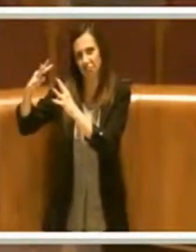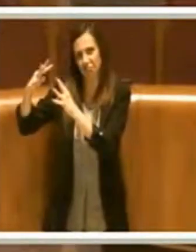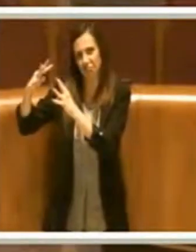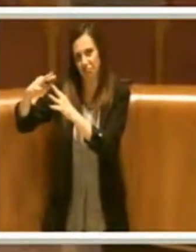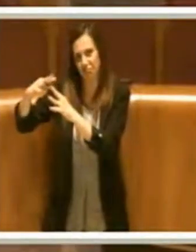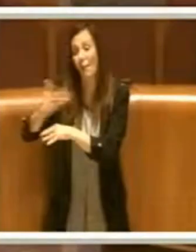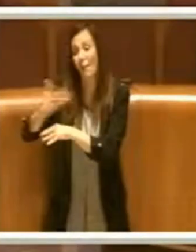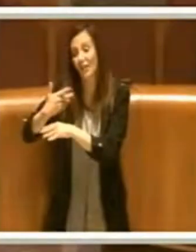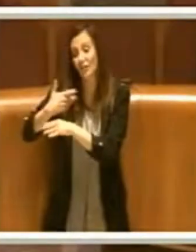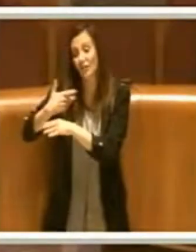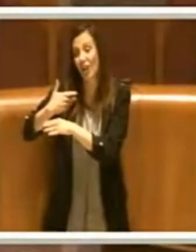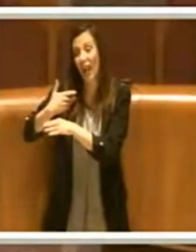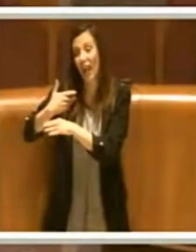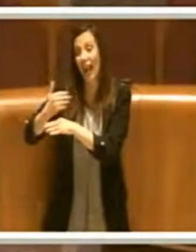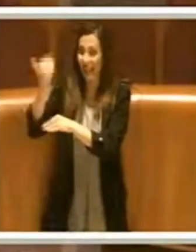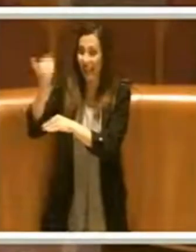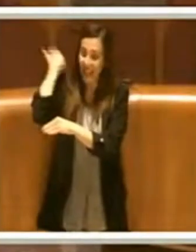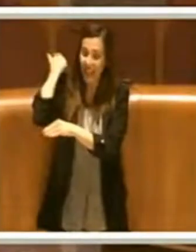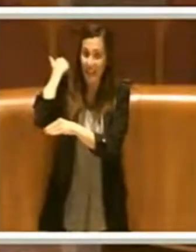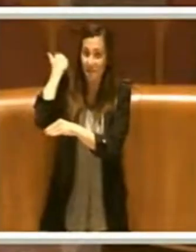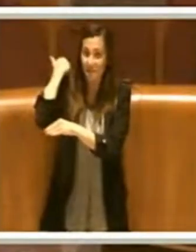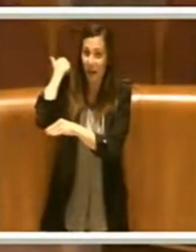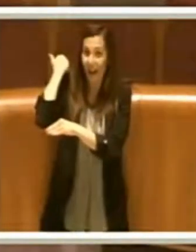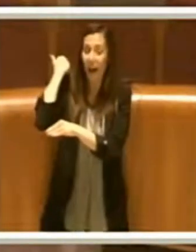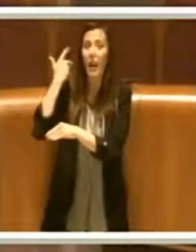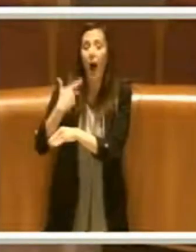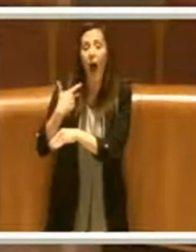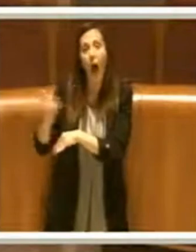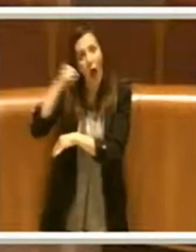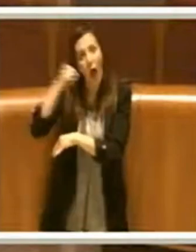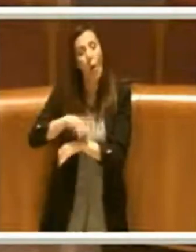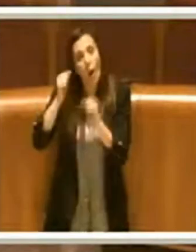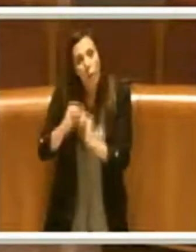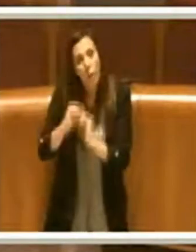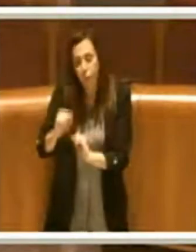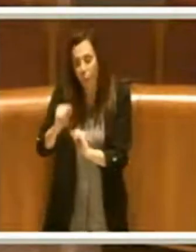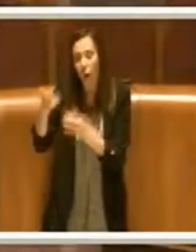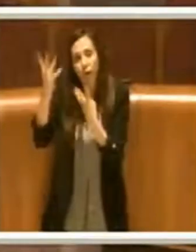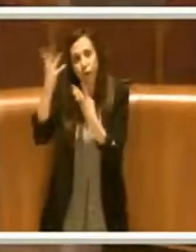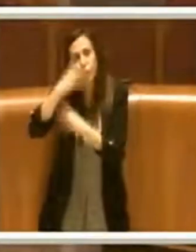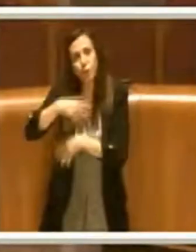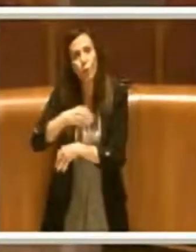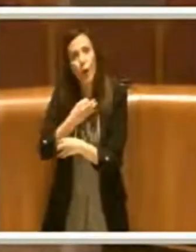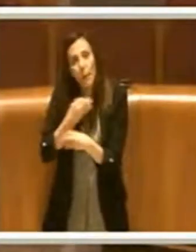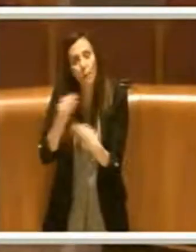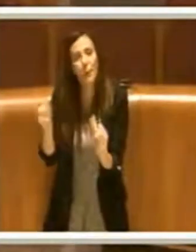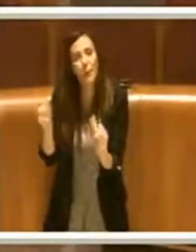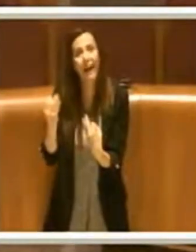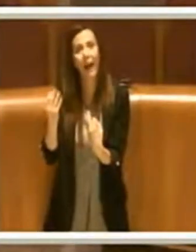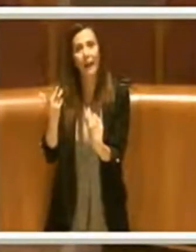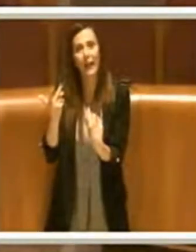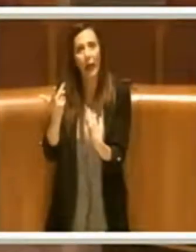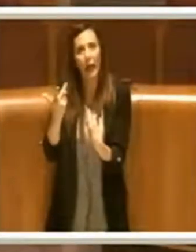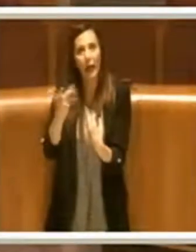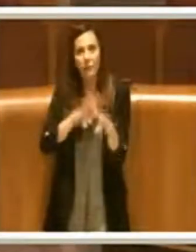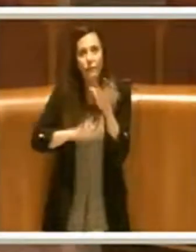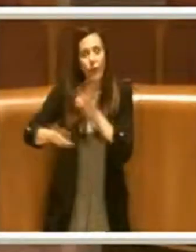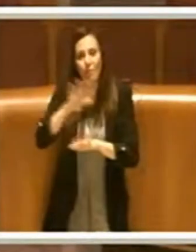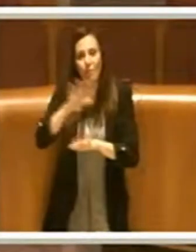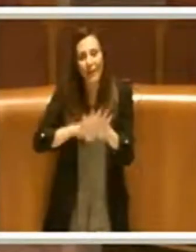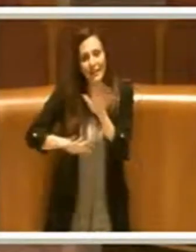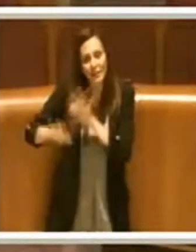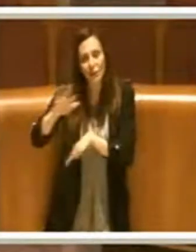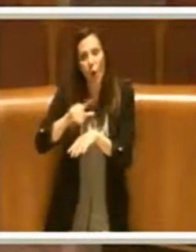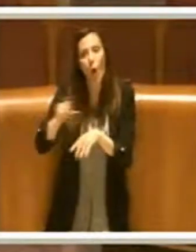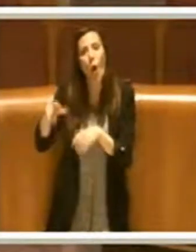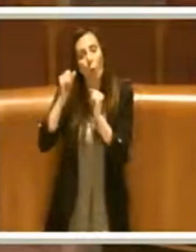ha la parte posteriore invece ancora agibile, che fonti ben informate, fonti fededegne,